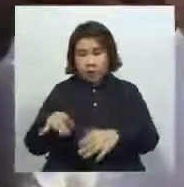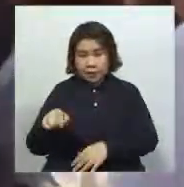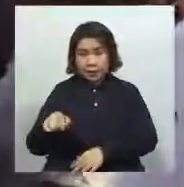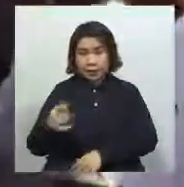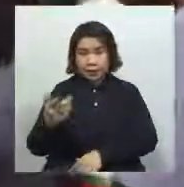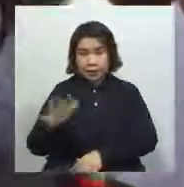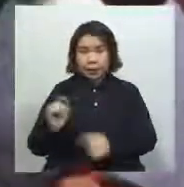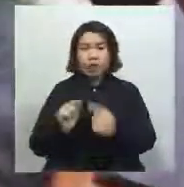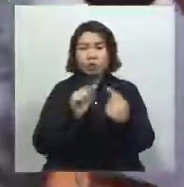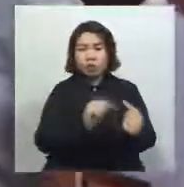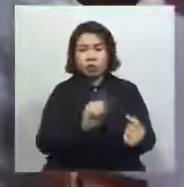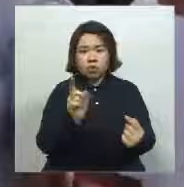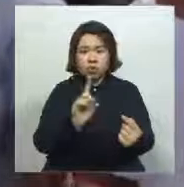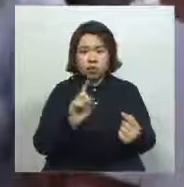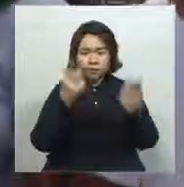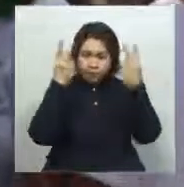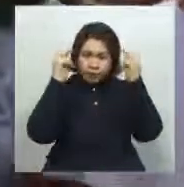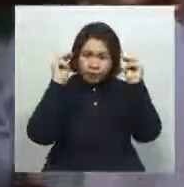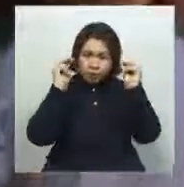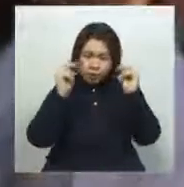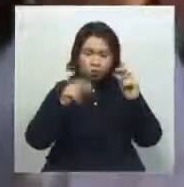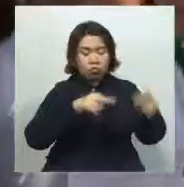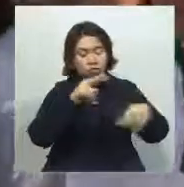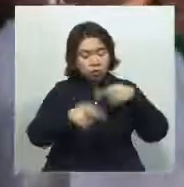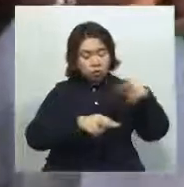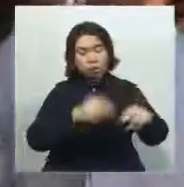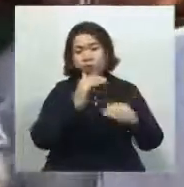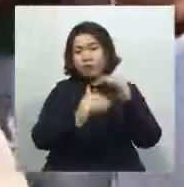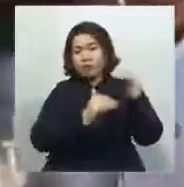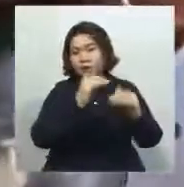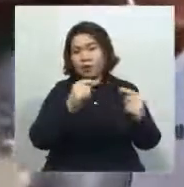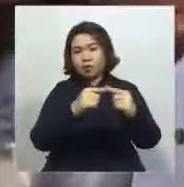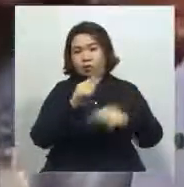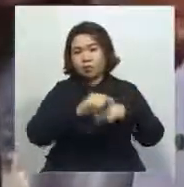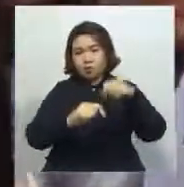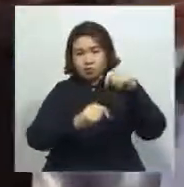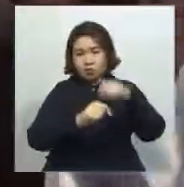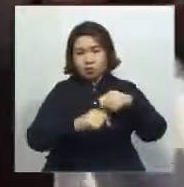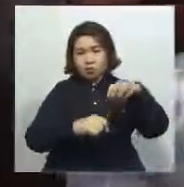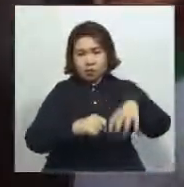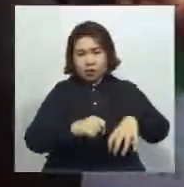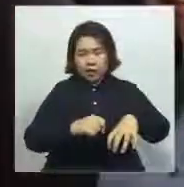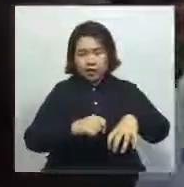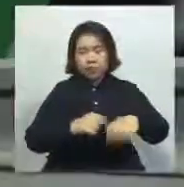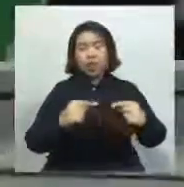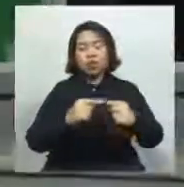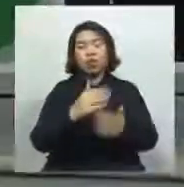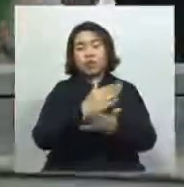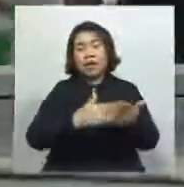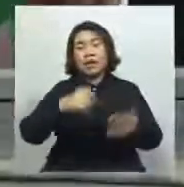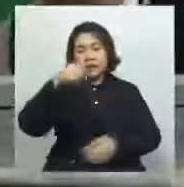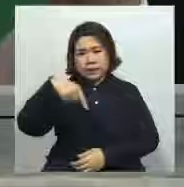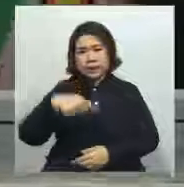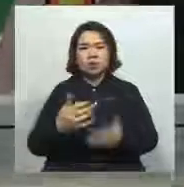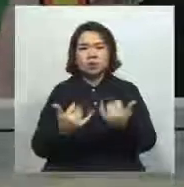ญจกิติแล้วนะคะนายกรัฐมนตรีก็ไปตรวจเยี่ยมความก้าวหน้าการก่อสร้างสถานีกลางบางซื่อค่ะแน่นอน